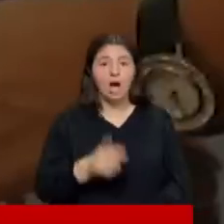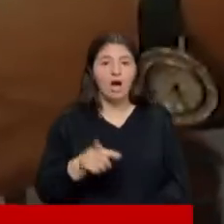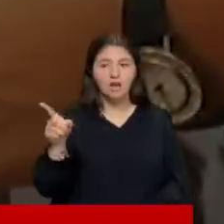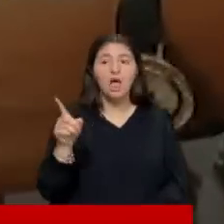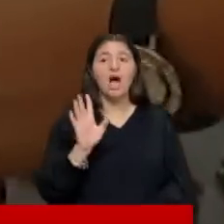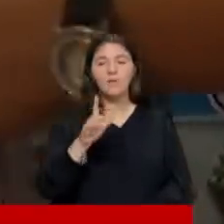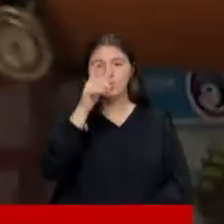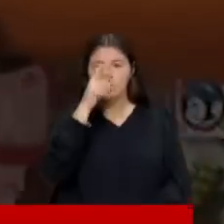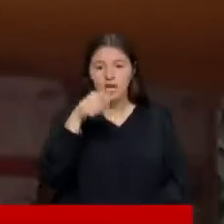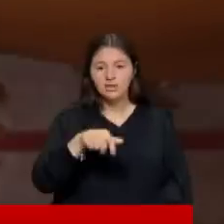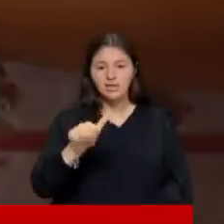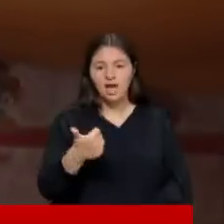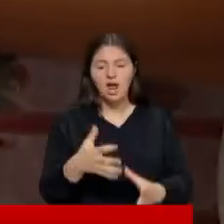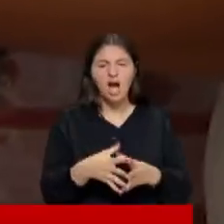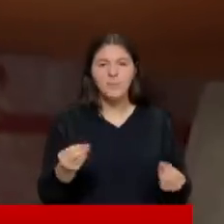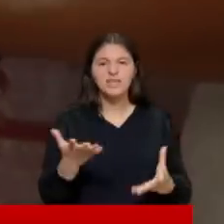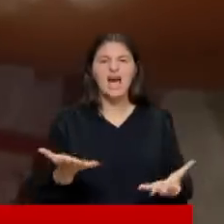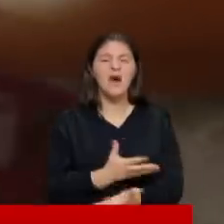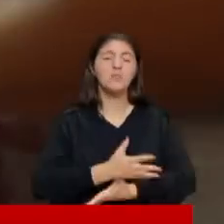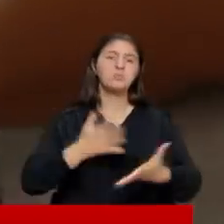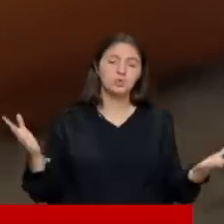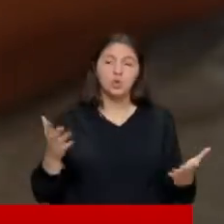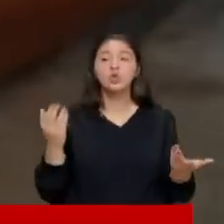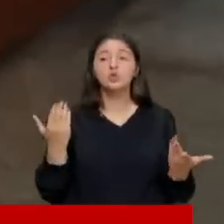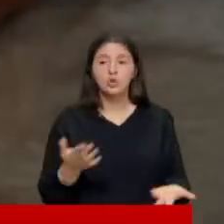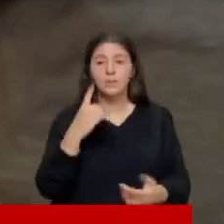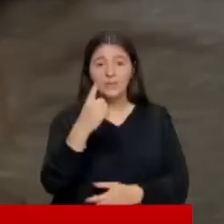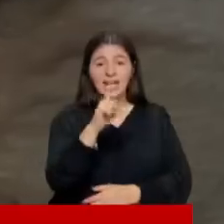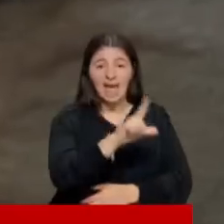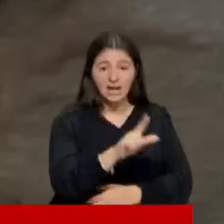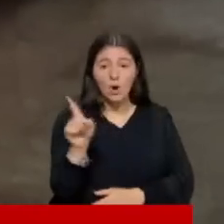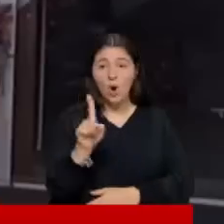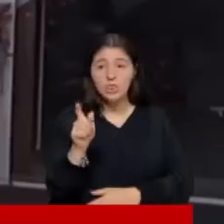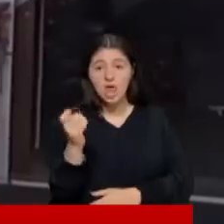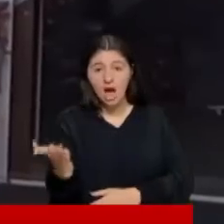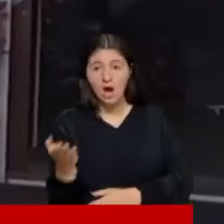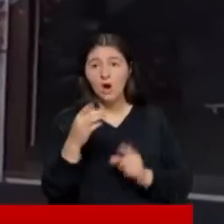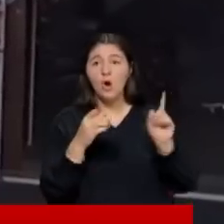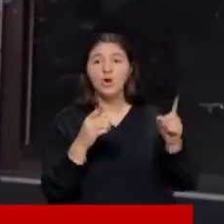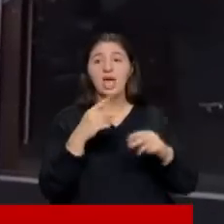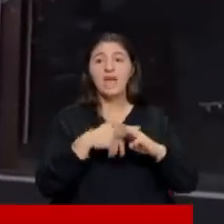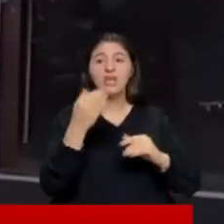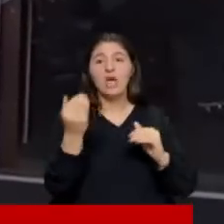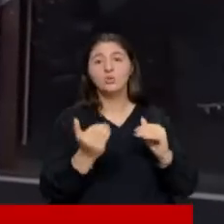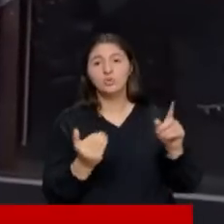ancak Türk lirasındaki değer kaybı daha büyük Çünkü birileri 10 lira